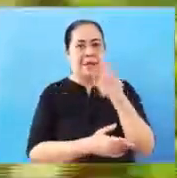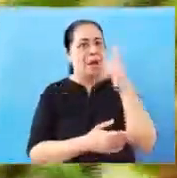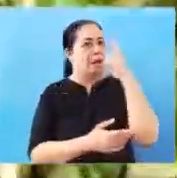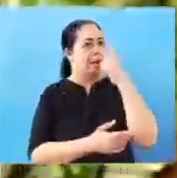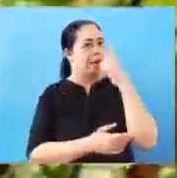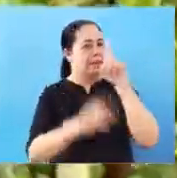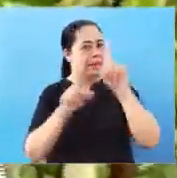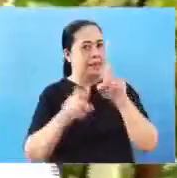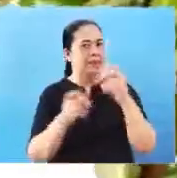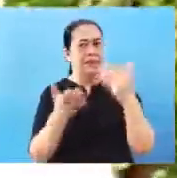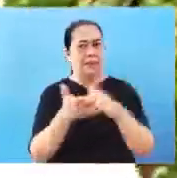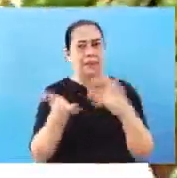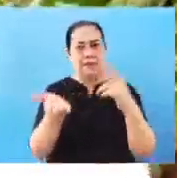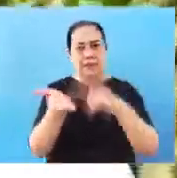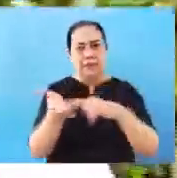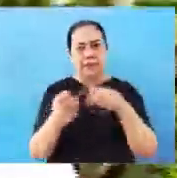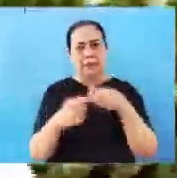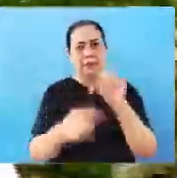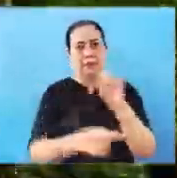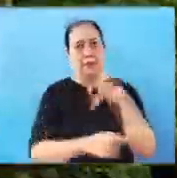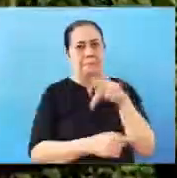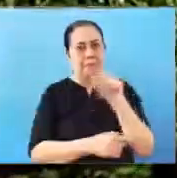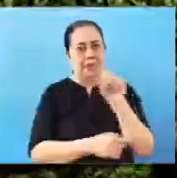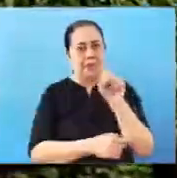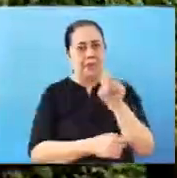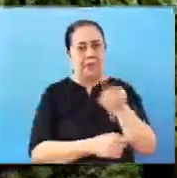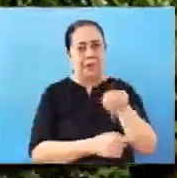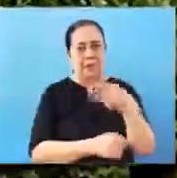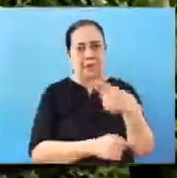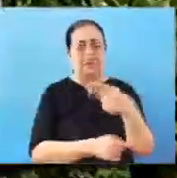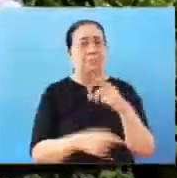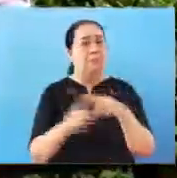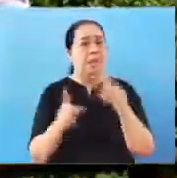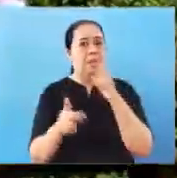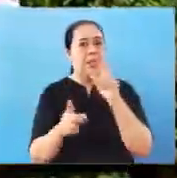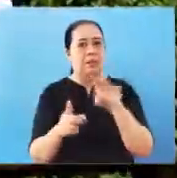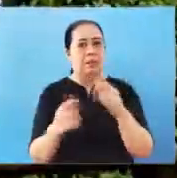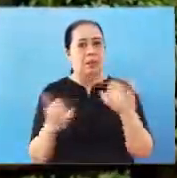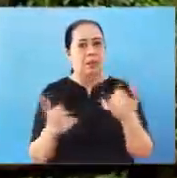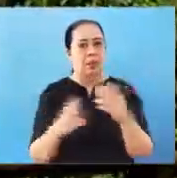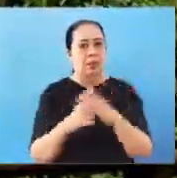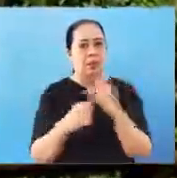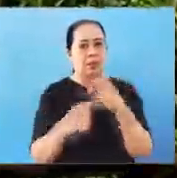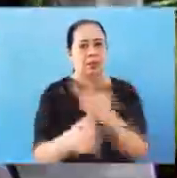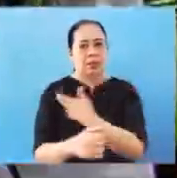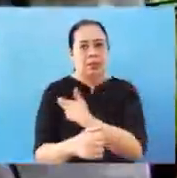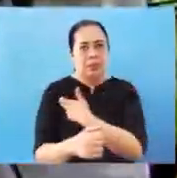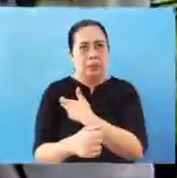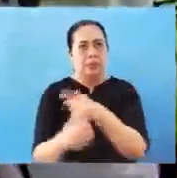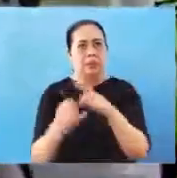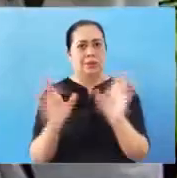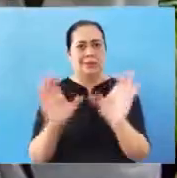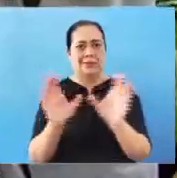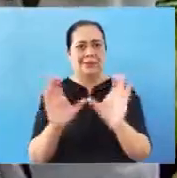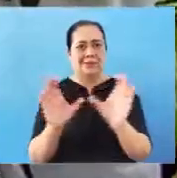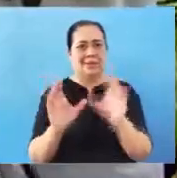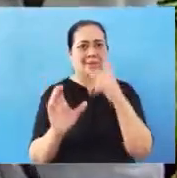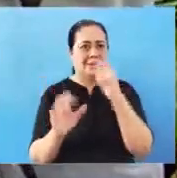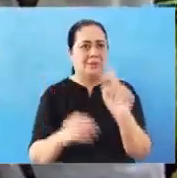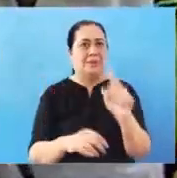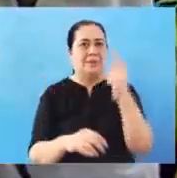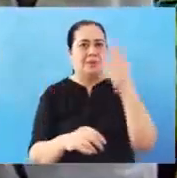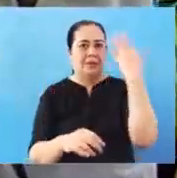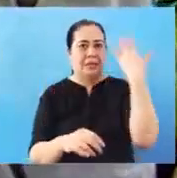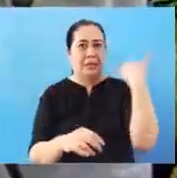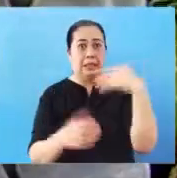rin doon sa spass.ph. Pero hindi na kailangan, Paolo, ngayon yung vaccination certificate kasi yun yung una na hinihingi ng